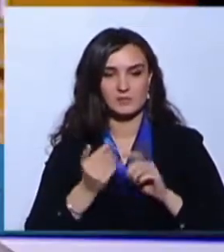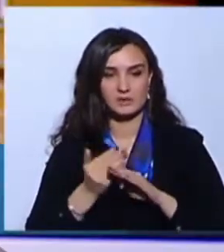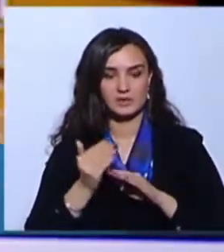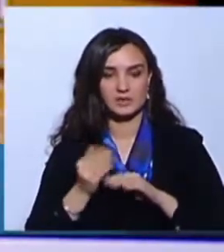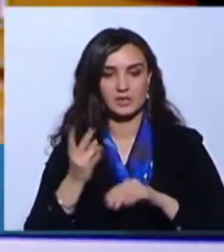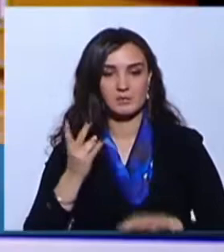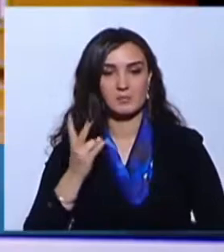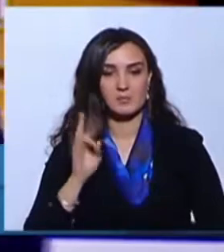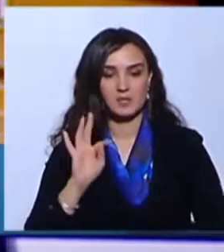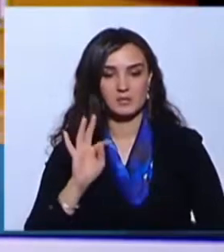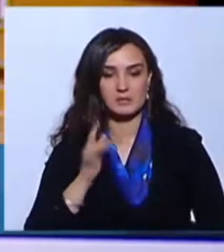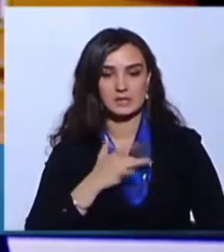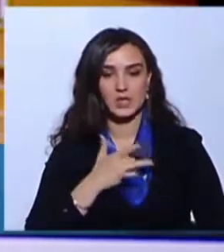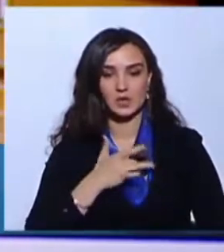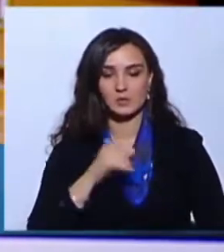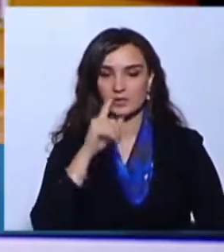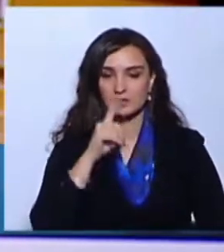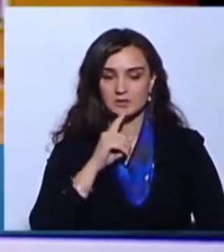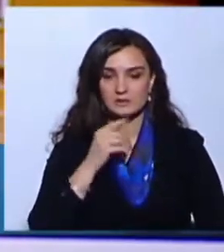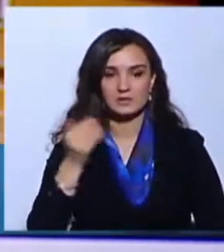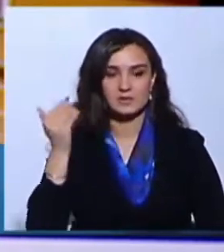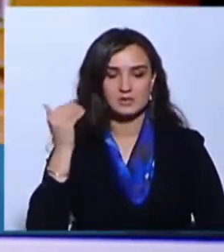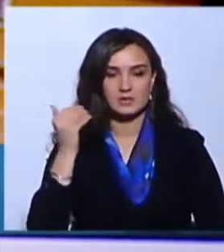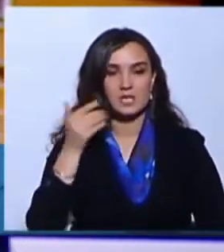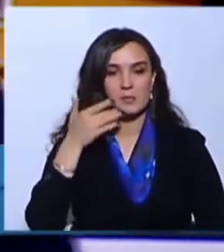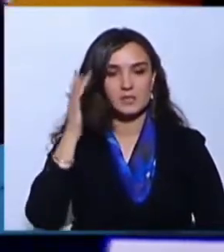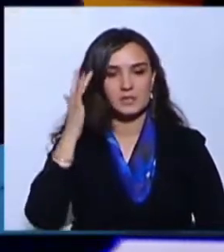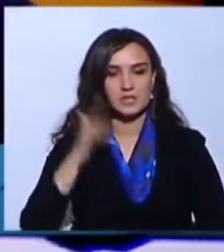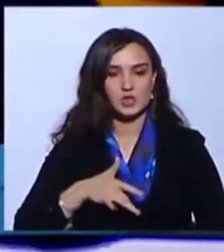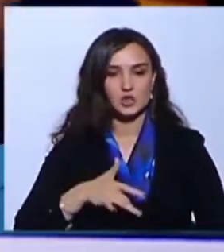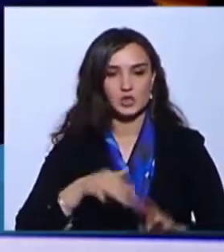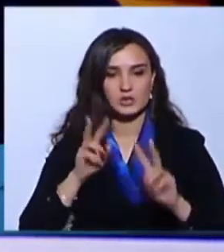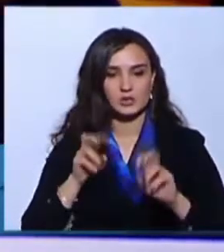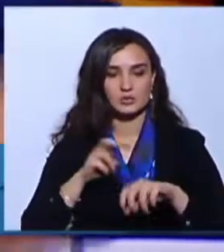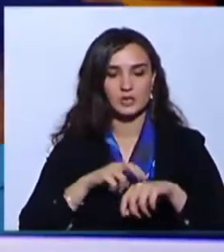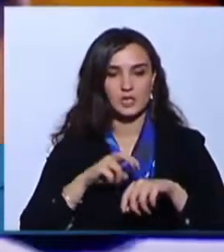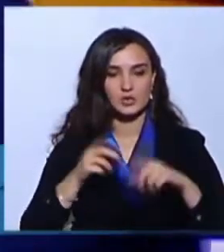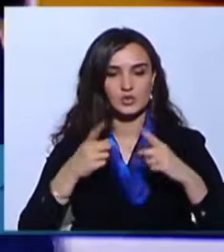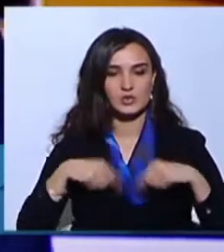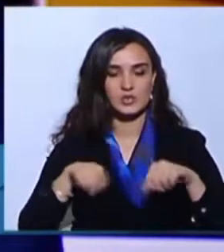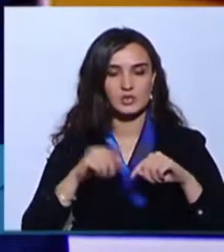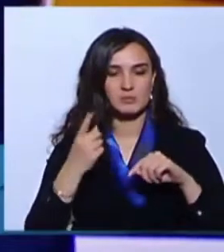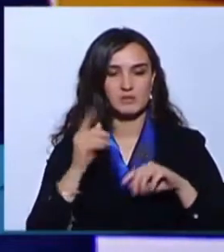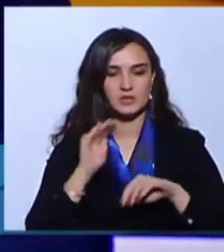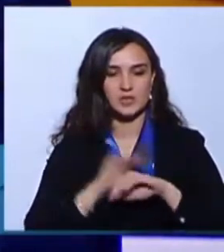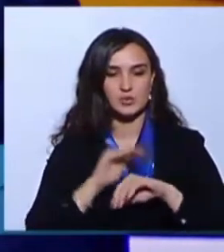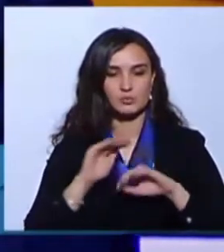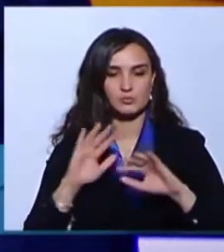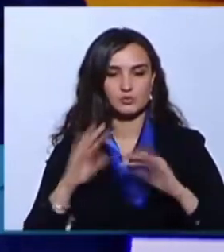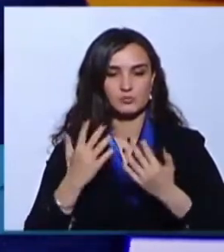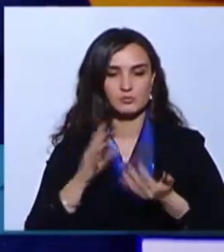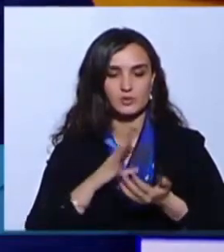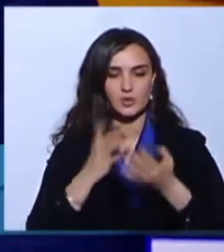მაგრამ დაახლოებით ერთი თვის წინ ამერიკის გასტროენტეროლოგთა ასოციაცია, აი როდესაც ამერიკაში პირველი დადასტურებული შემთხვევა